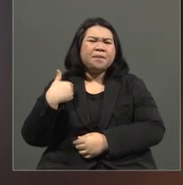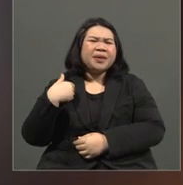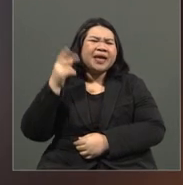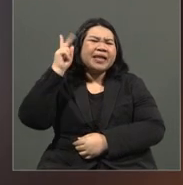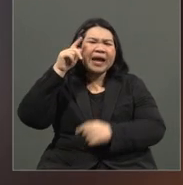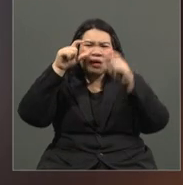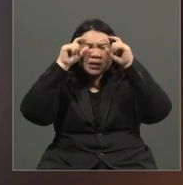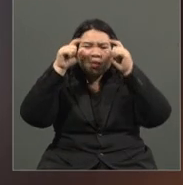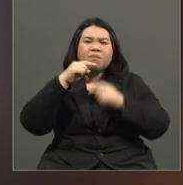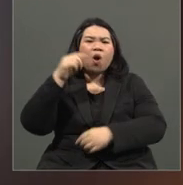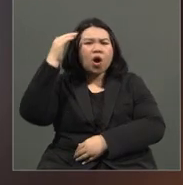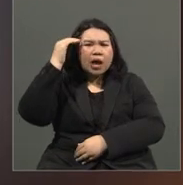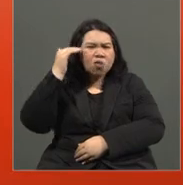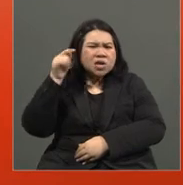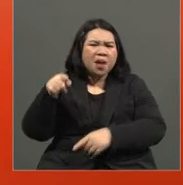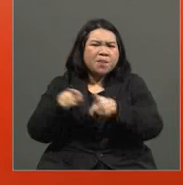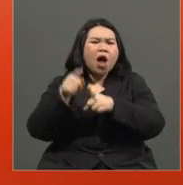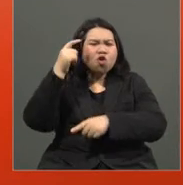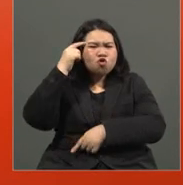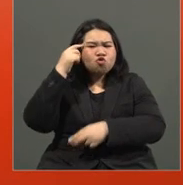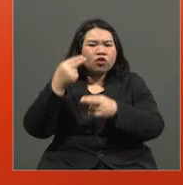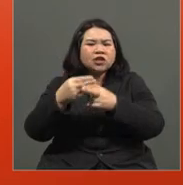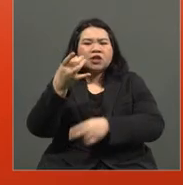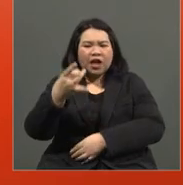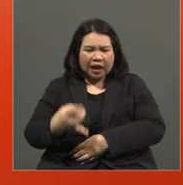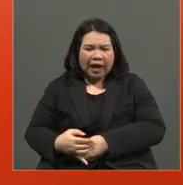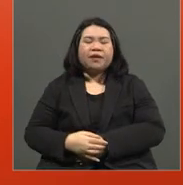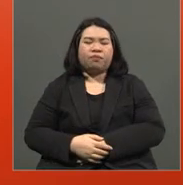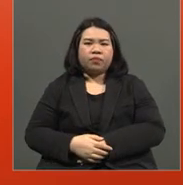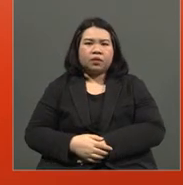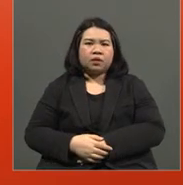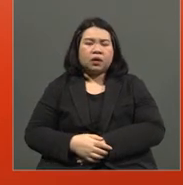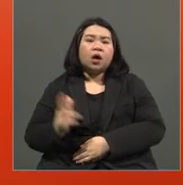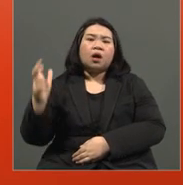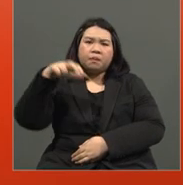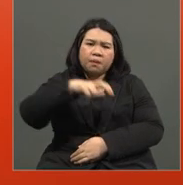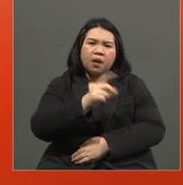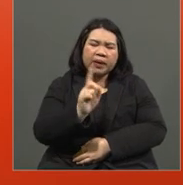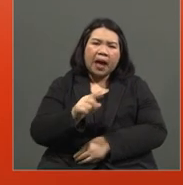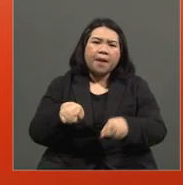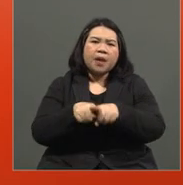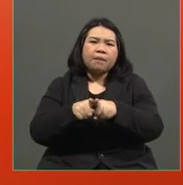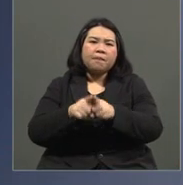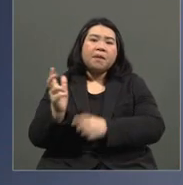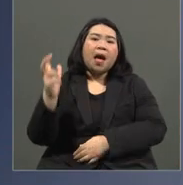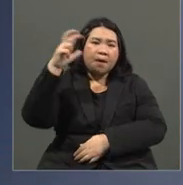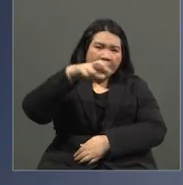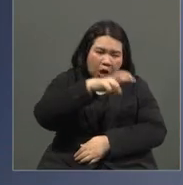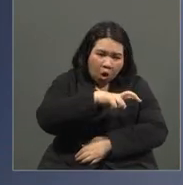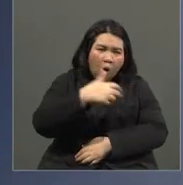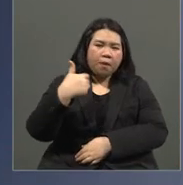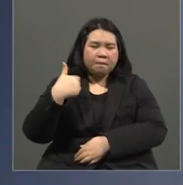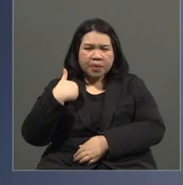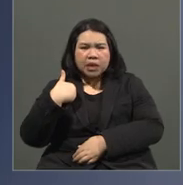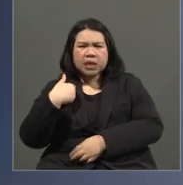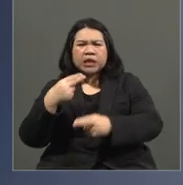ๆเกาหลีตีเนี่ยเออกิเลนเนี่ยเเเชื่อว่ายังไงกิเลนคือกิเลนเเขาคบอกว่ามันเป็นลูกของมังกรกับปี่เซี้ยก็จะเป็นพวก